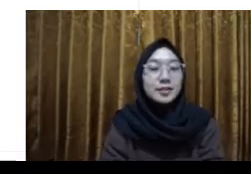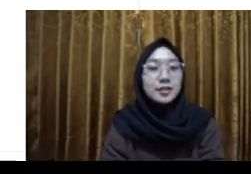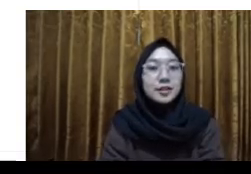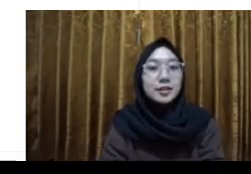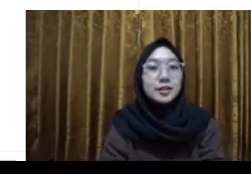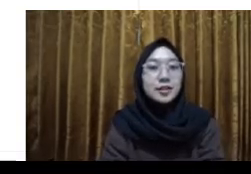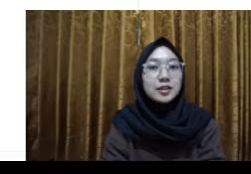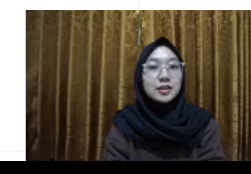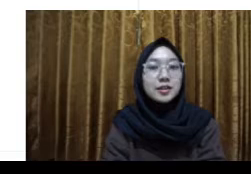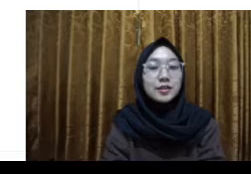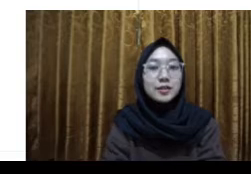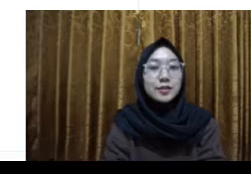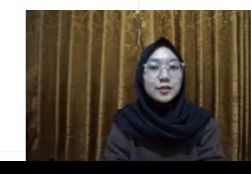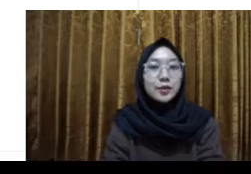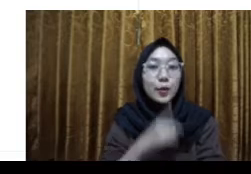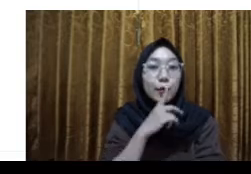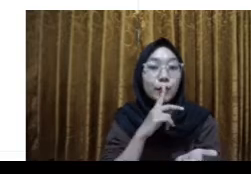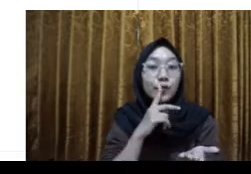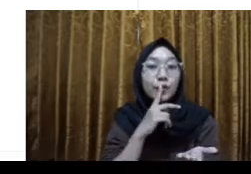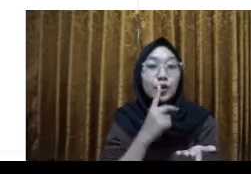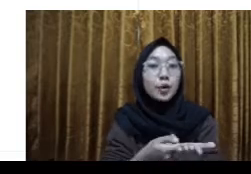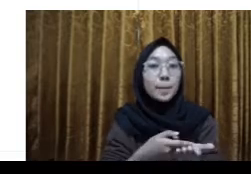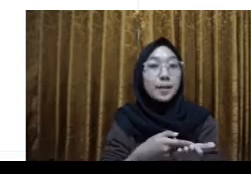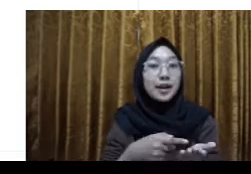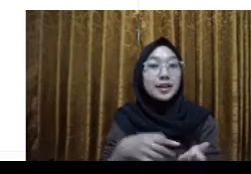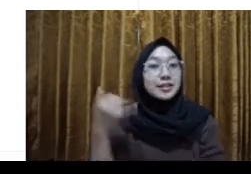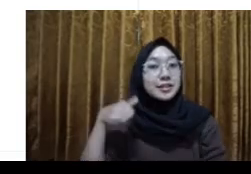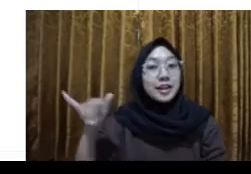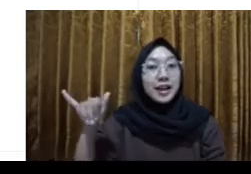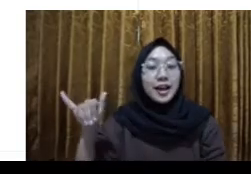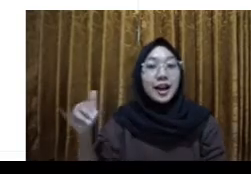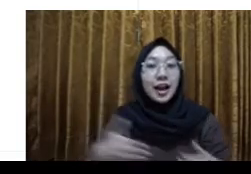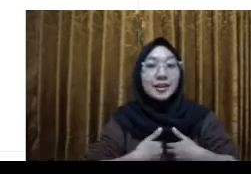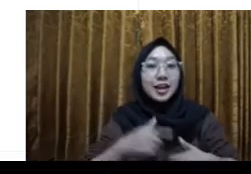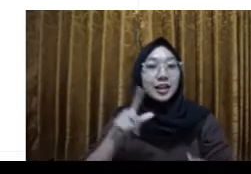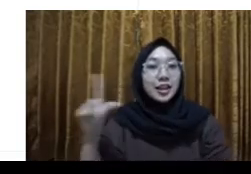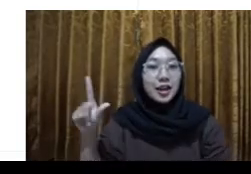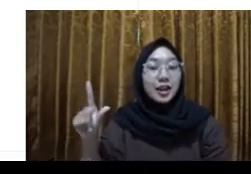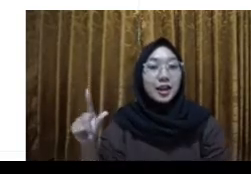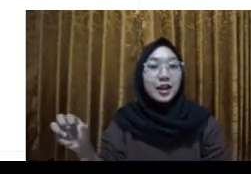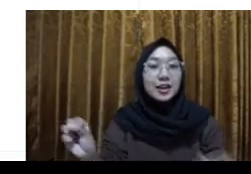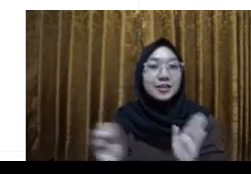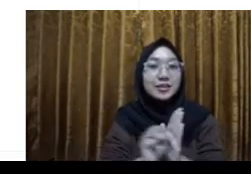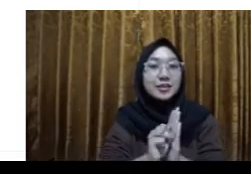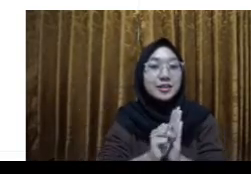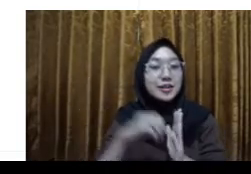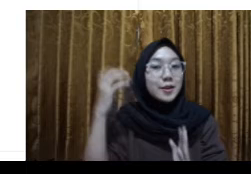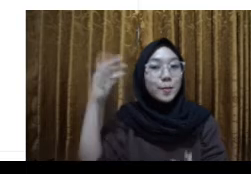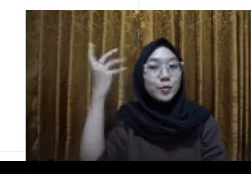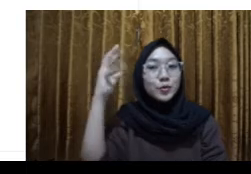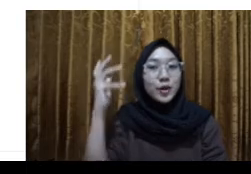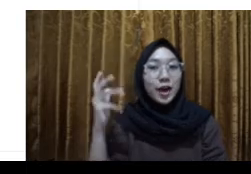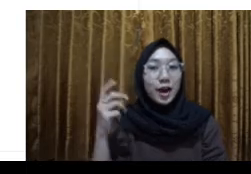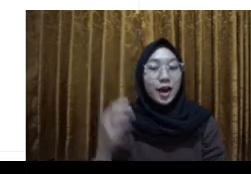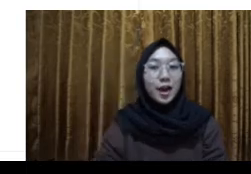Ini membukanya dengan aplikasi namanya Adobe Reader ya teman-teman. Add page view. Nah, dia tidak